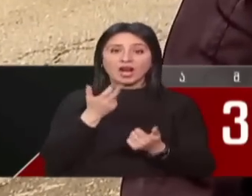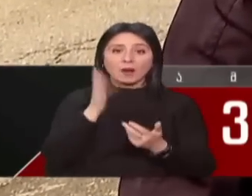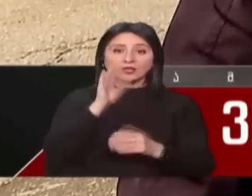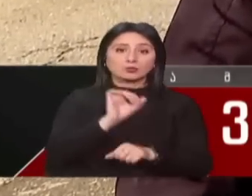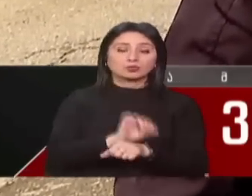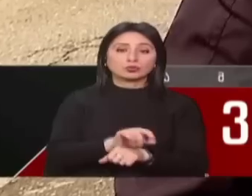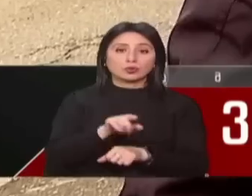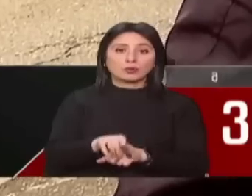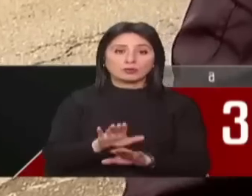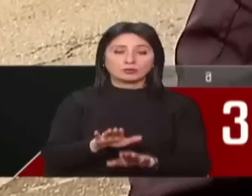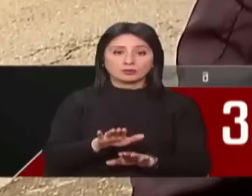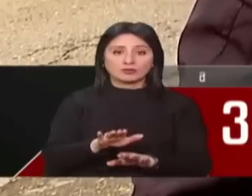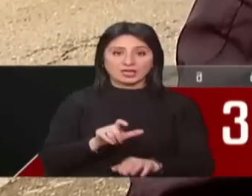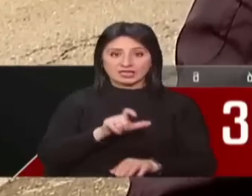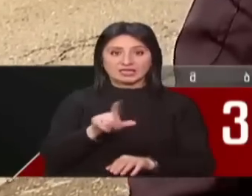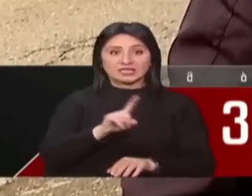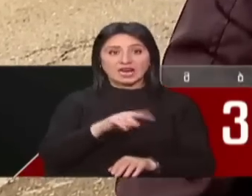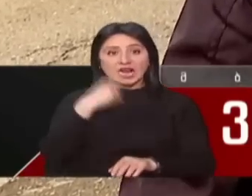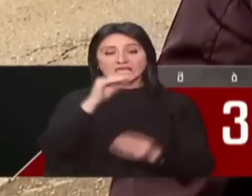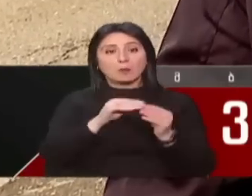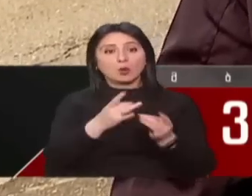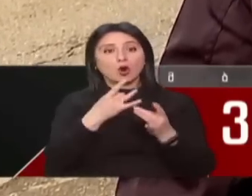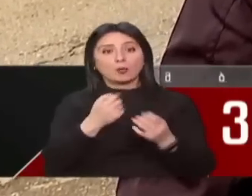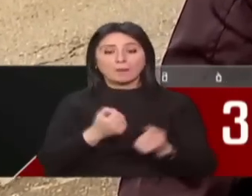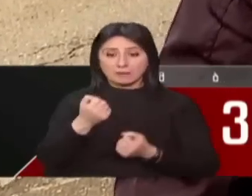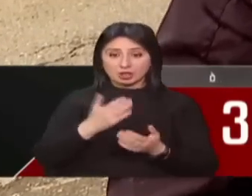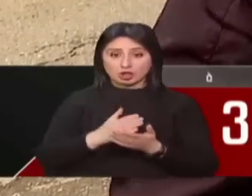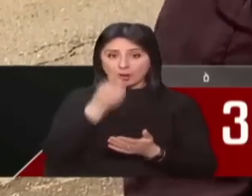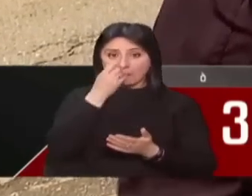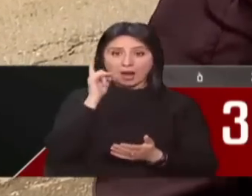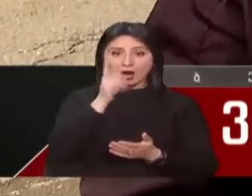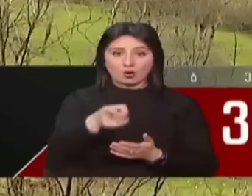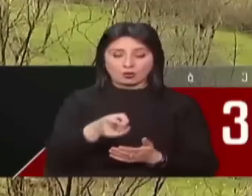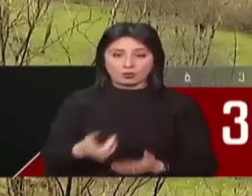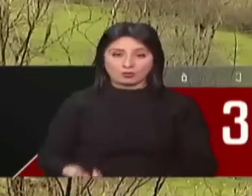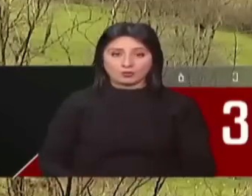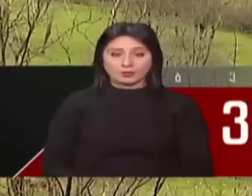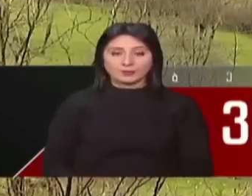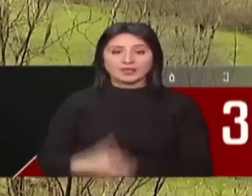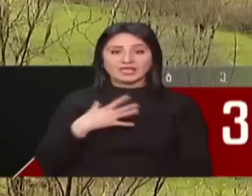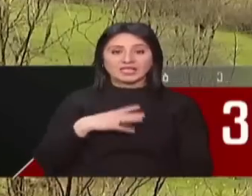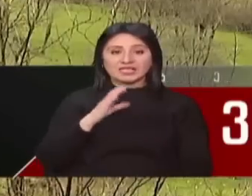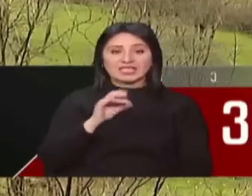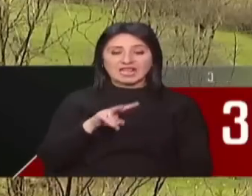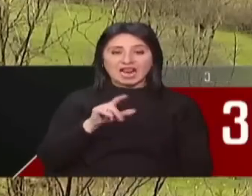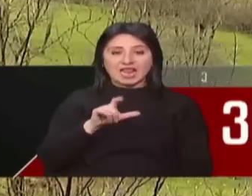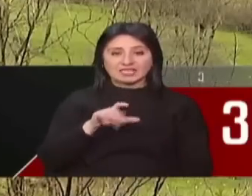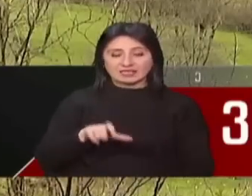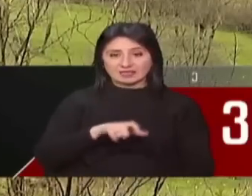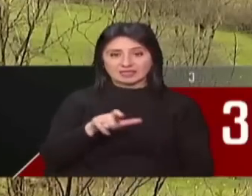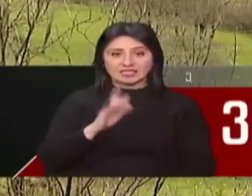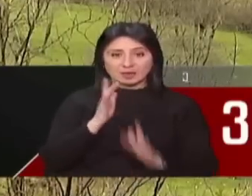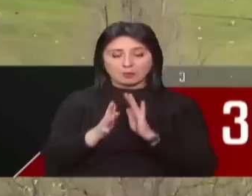ხანს მოგვიწევს აქ ყოფნა. გზაზე რა სახის პრობლემაა? მძღოლი ვარ, ბაქოში მივდივართ. თბილისის სენაკილეს ელიძის